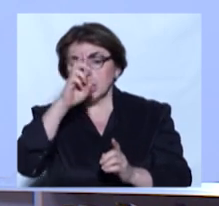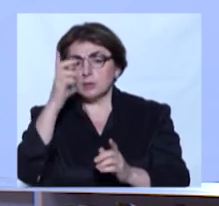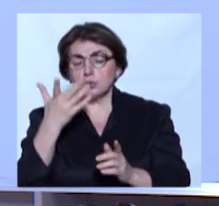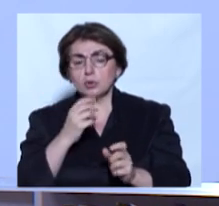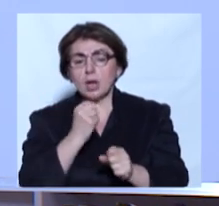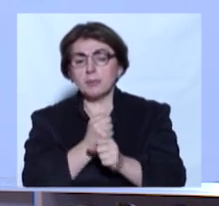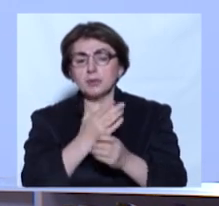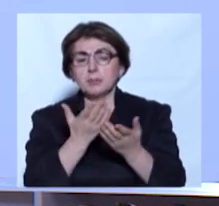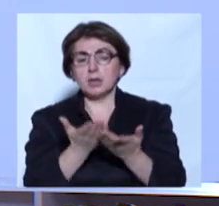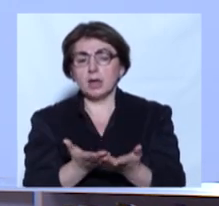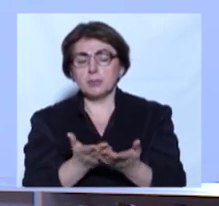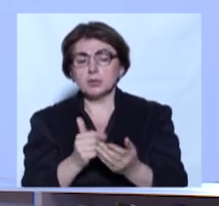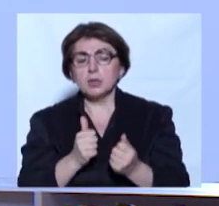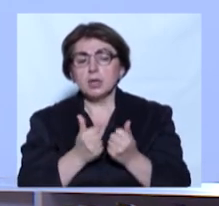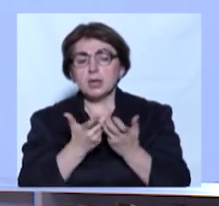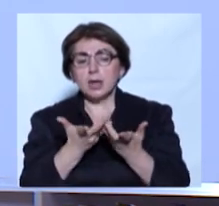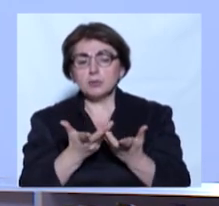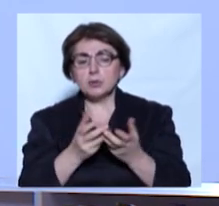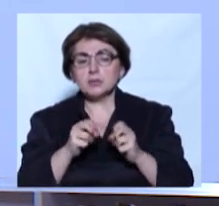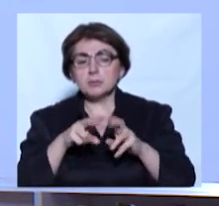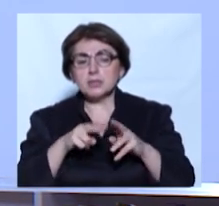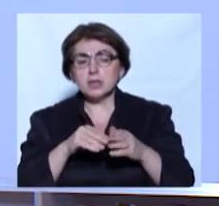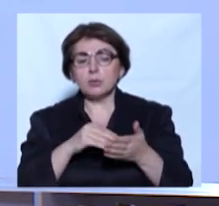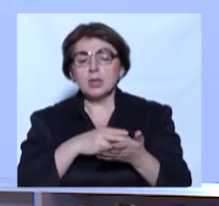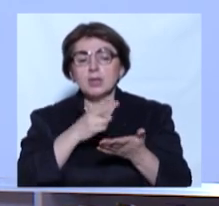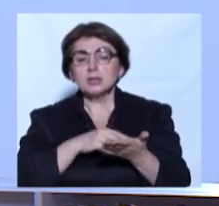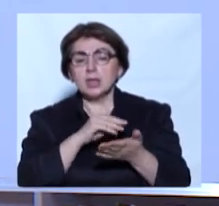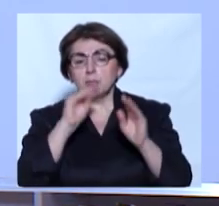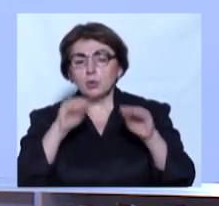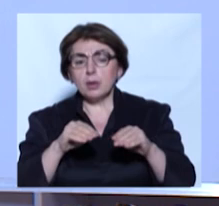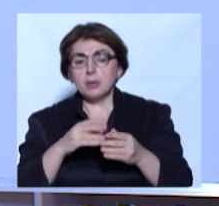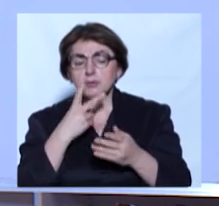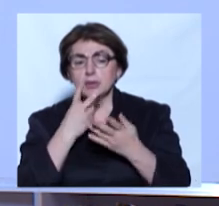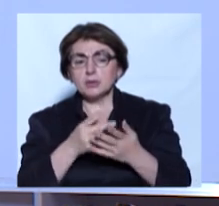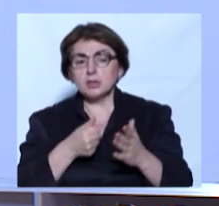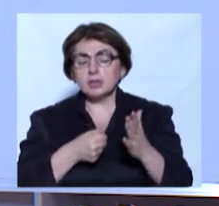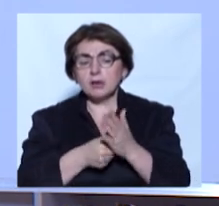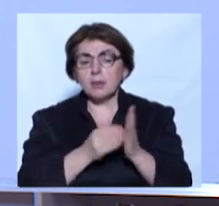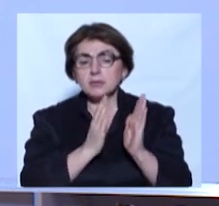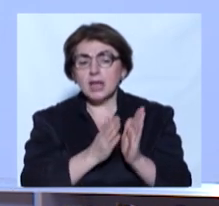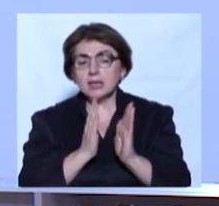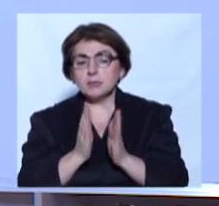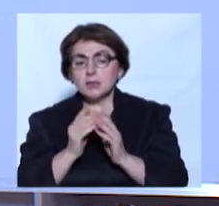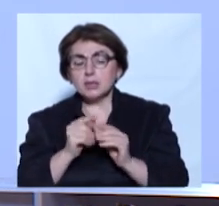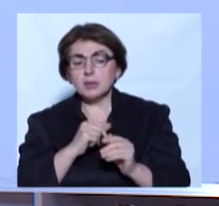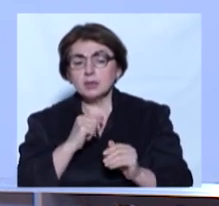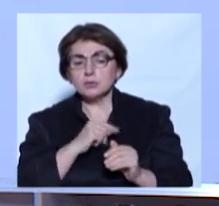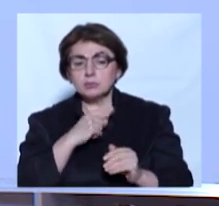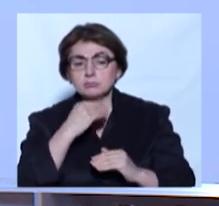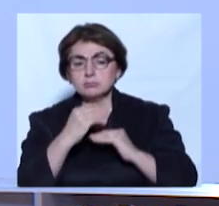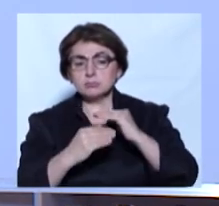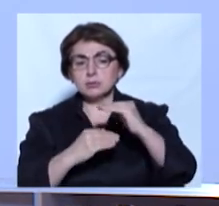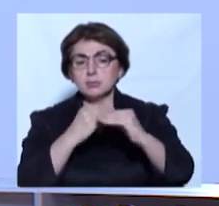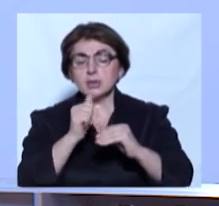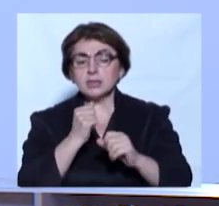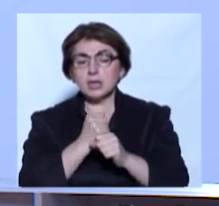ამის გაკეთებას. მოდით რამდენიმე დებულებას გავაჟღერებ, რომელიც თქვენ დაგეხმარებათ, რომ მიყვეთ იმ ეტაპებს, თუ რას